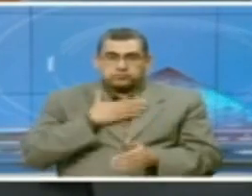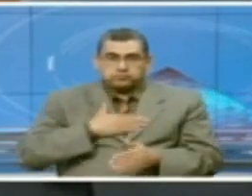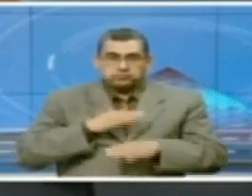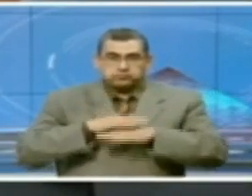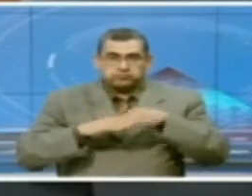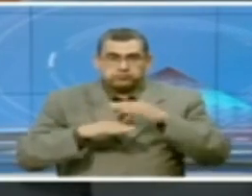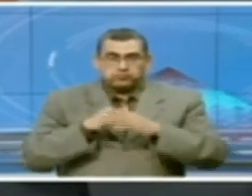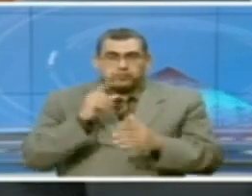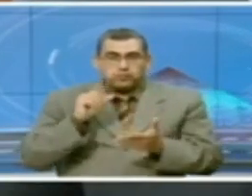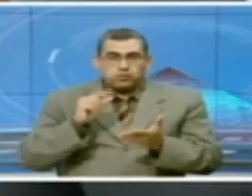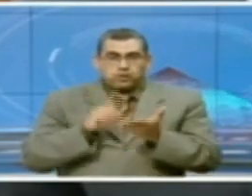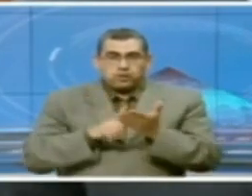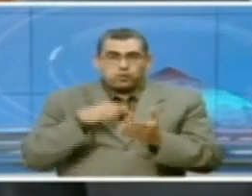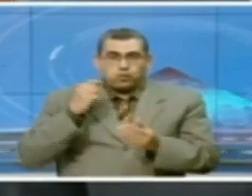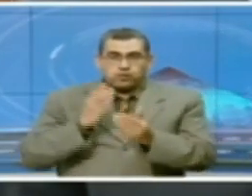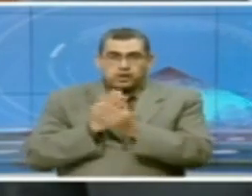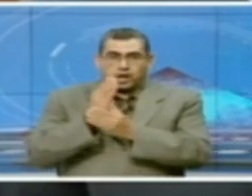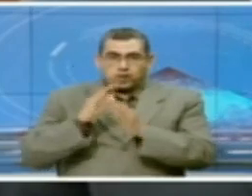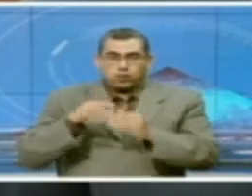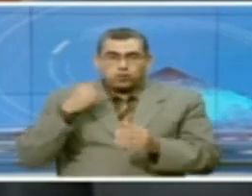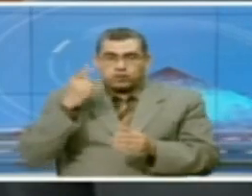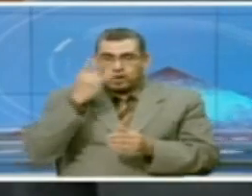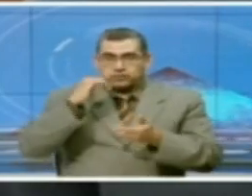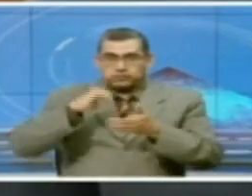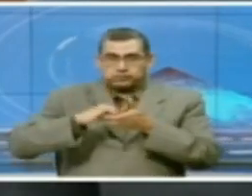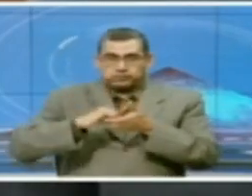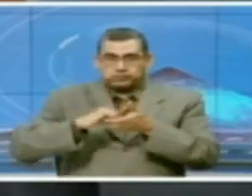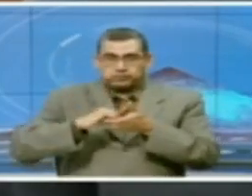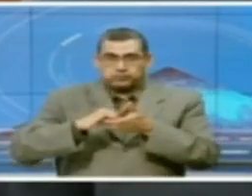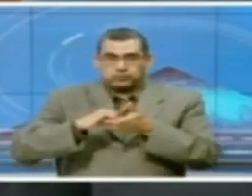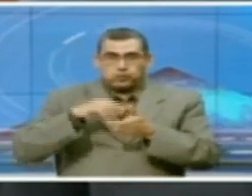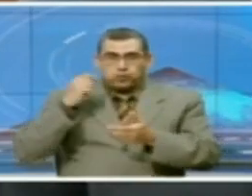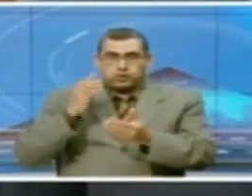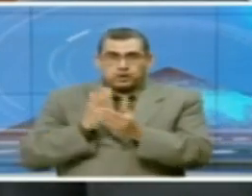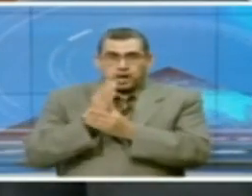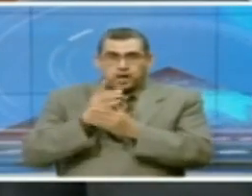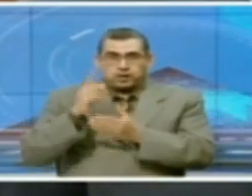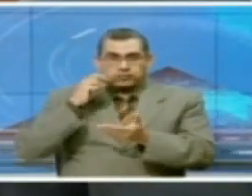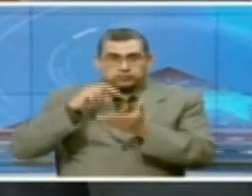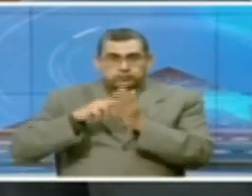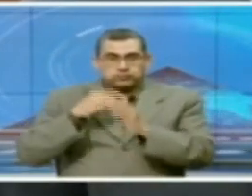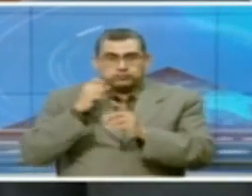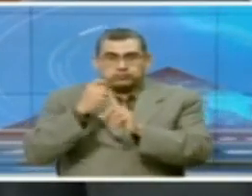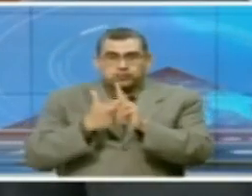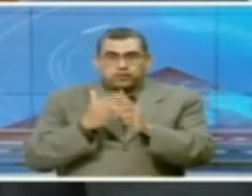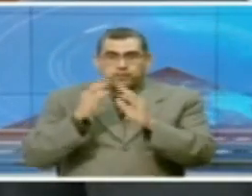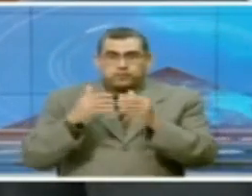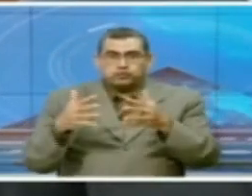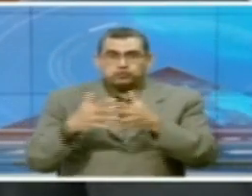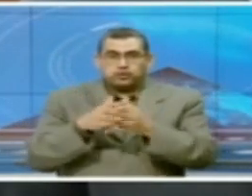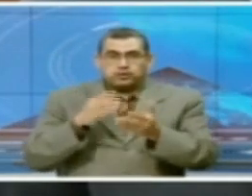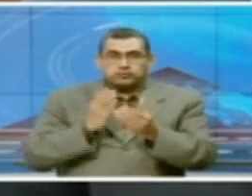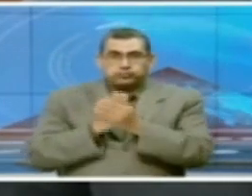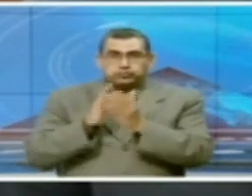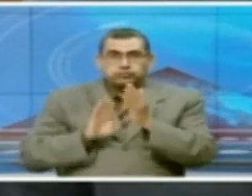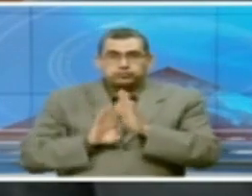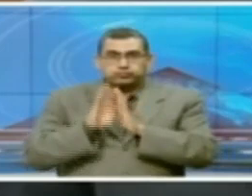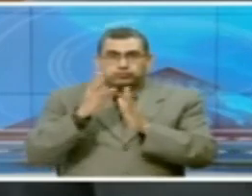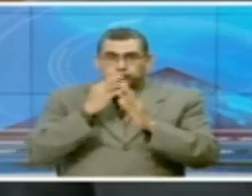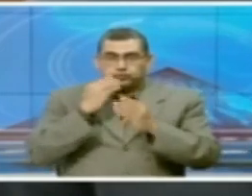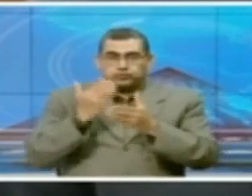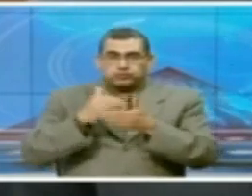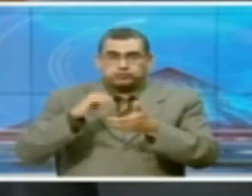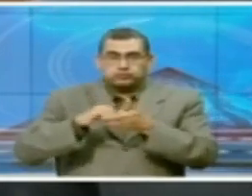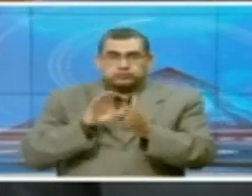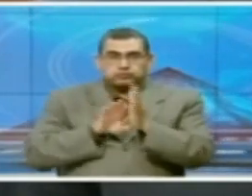والفعال القائم بين وزارة الخارجية ووزارة الداخلية. وزارة الخارجية من خلال الوكالة المصرية للشراكة من أجل التنمية وتعدد ذراع